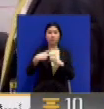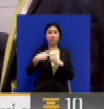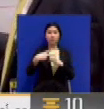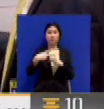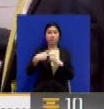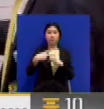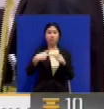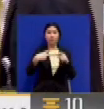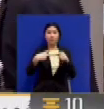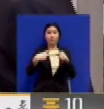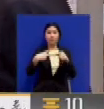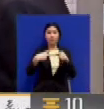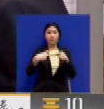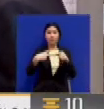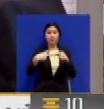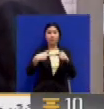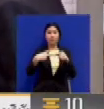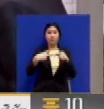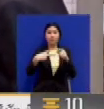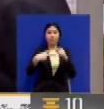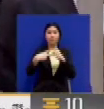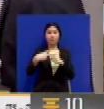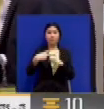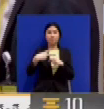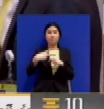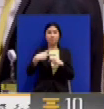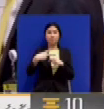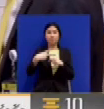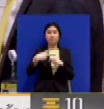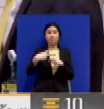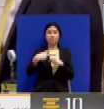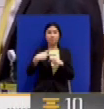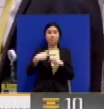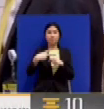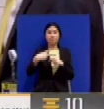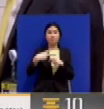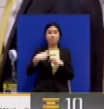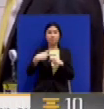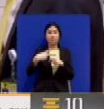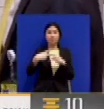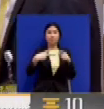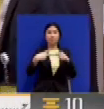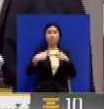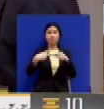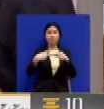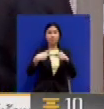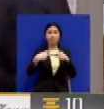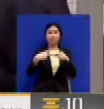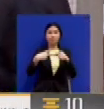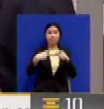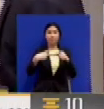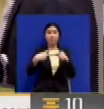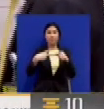ชารัฐต้องยกมือบอกว่าเห็นด้วยใช่ไห ม แต่ส.ส. 5คนนี้กลับไปยกมือบอกว่าไม่เห็นด้วยแล้วปรากฏว่า